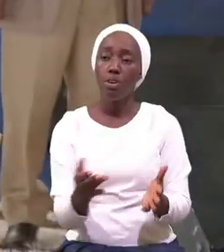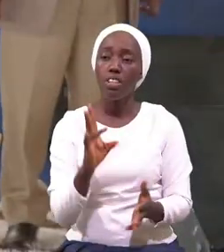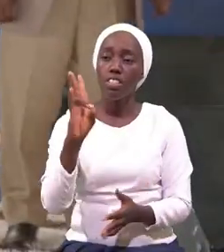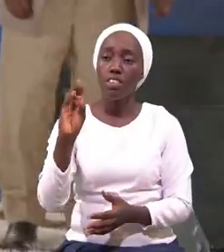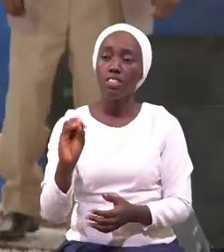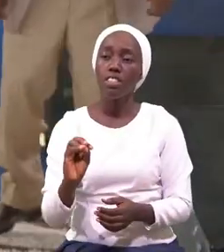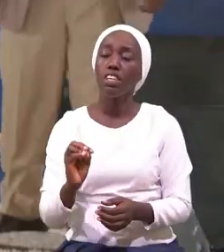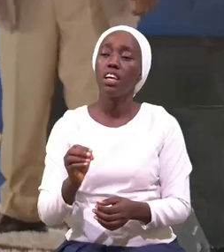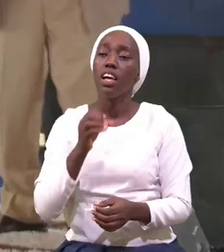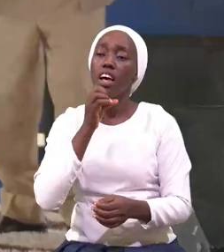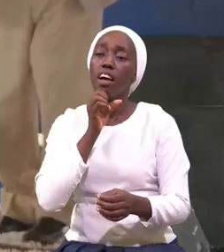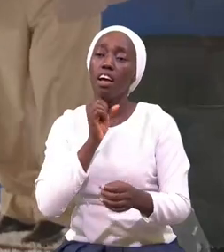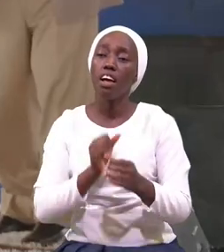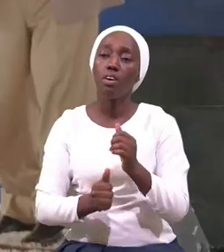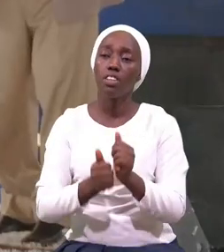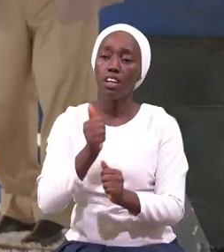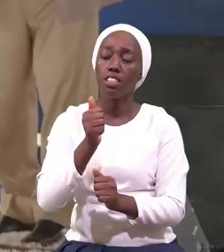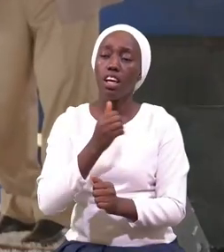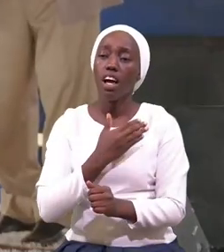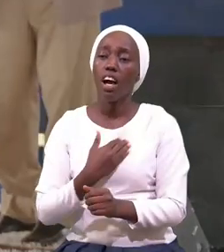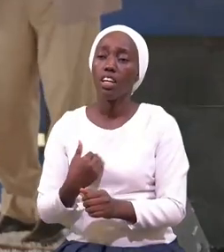Et le Seigneur a mis son esprit sur eux.